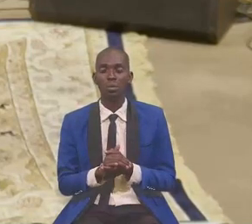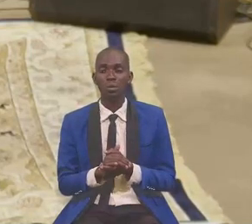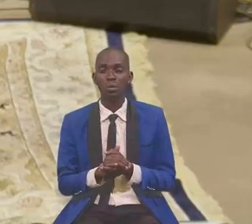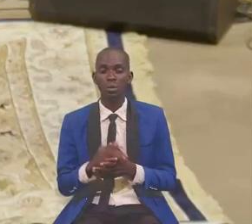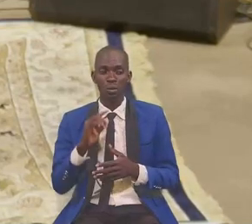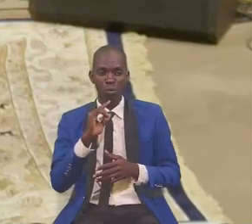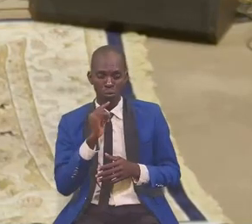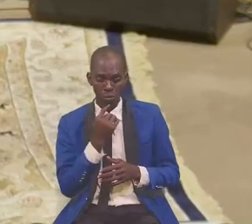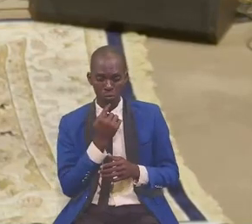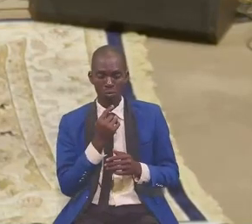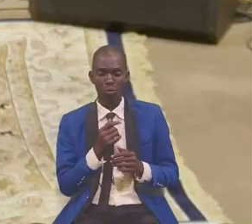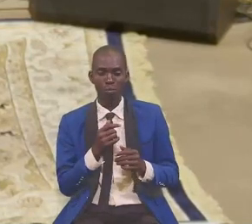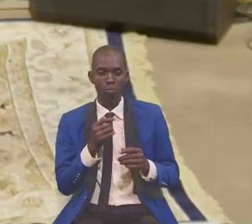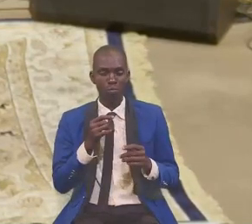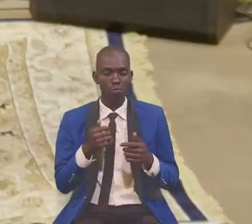Poursuite fervente.